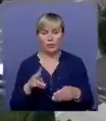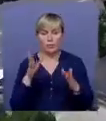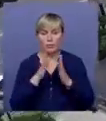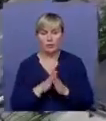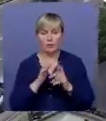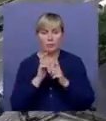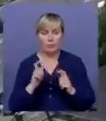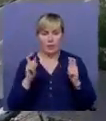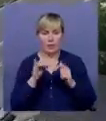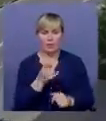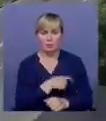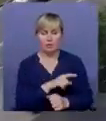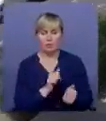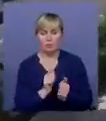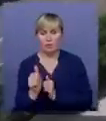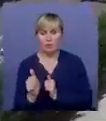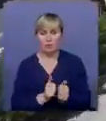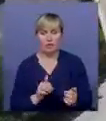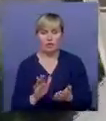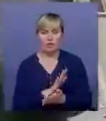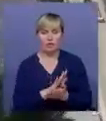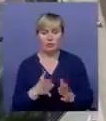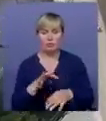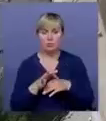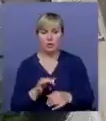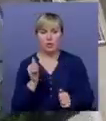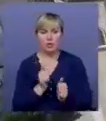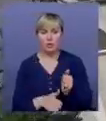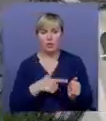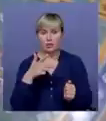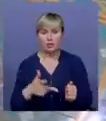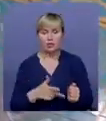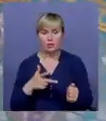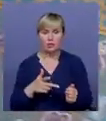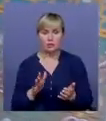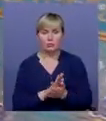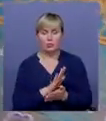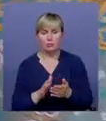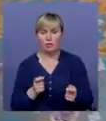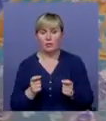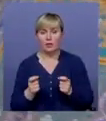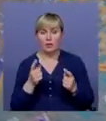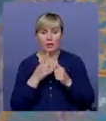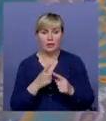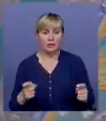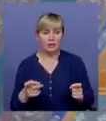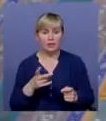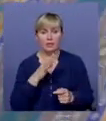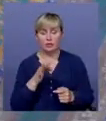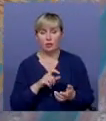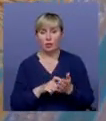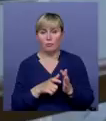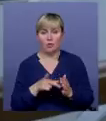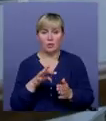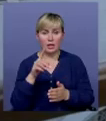надевать маски и медицинские перчатки. Дезинфекция будет проходить каждые 3 часа, отметили в духовном управлении. Стоит отметить, что в комнатах